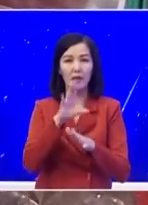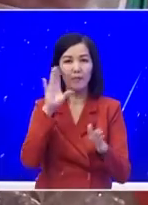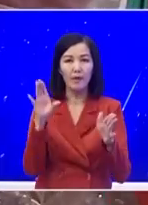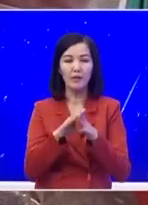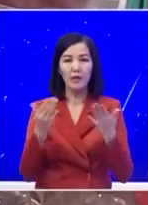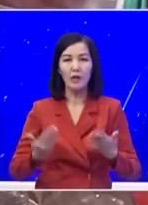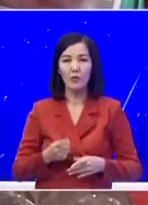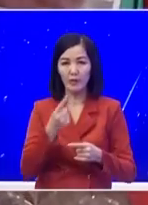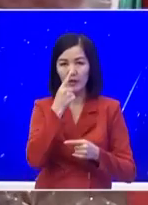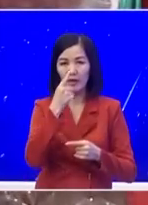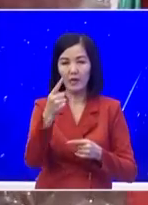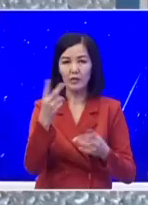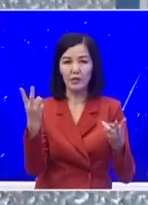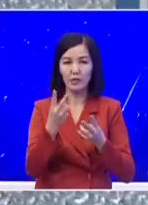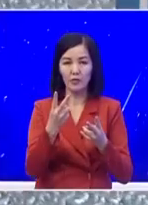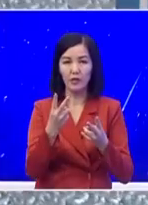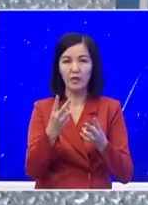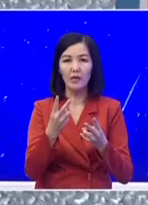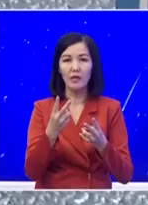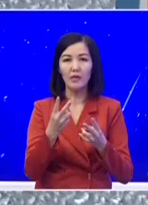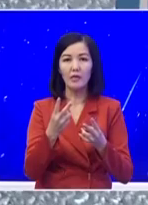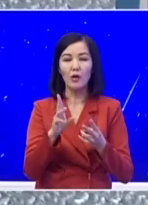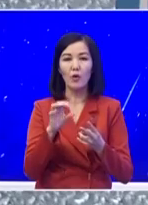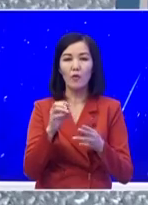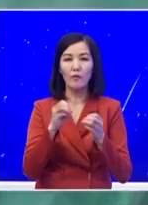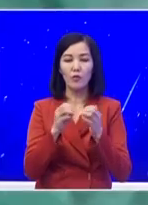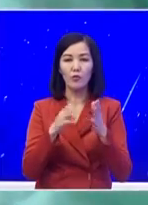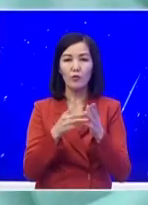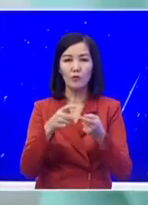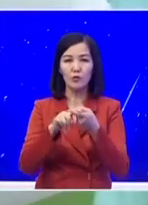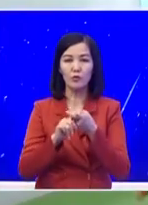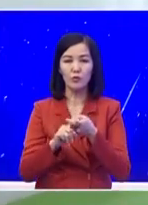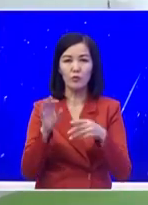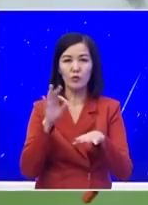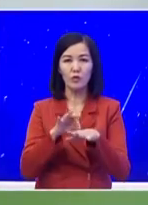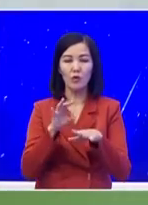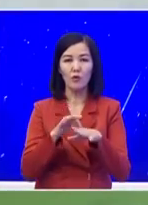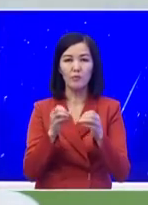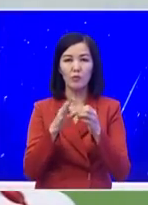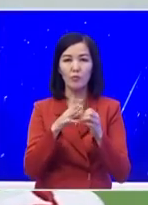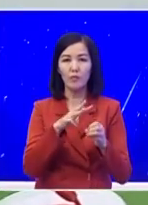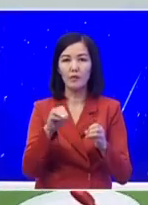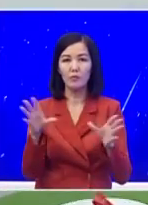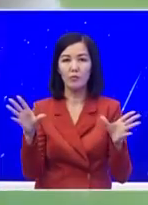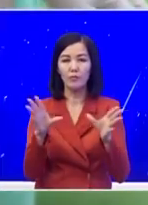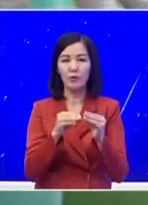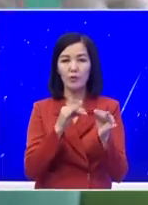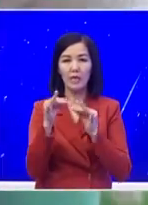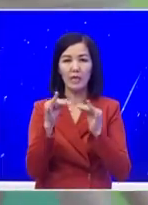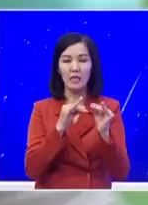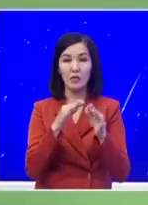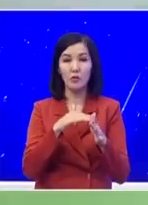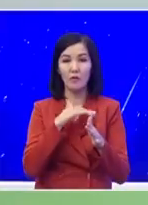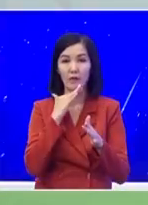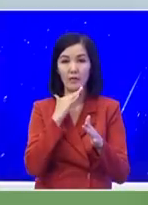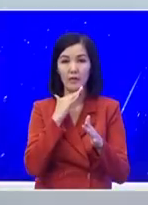әлеуметтік арақашықтықты сақтауға үндейді. Дәйектерінше COVID-19-ды жұқтыру үшін науқаспен 15 минут тілдесу